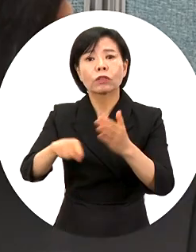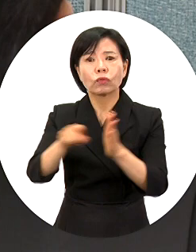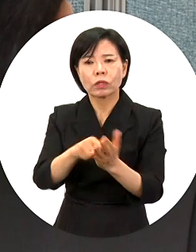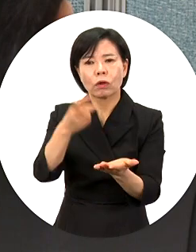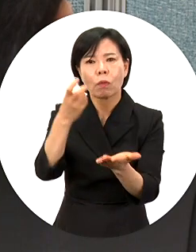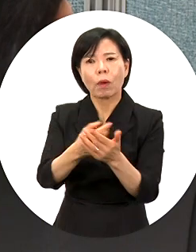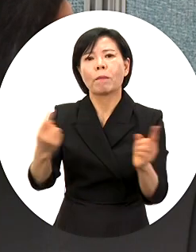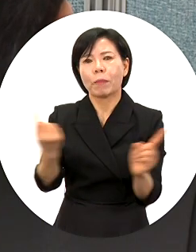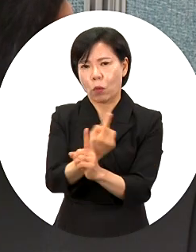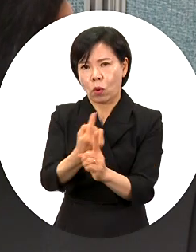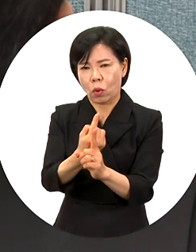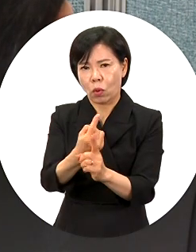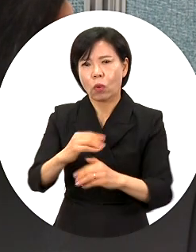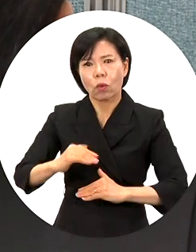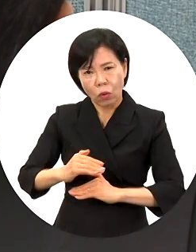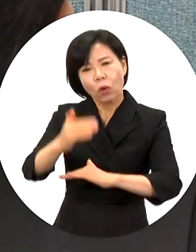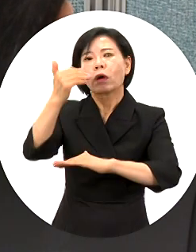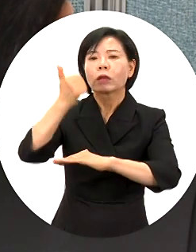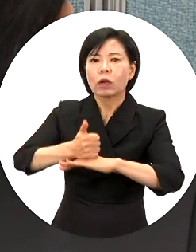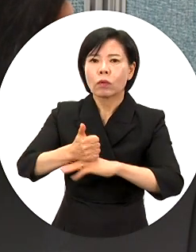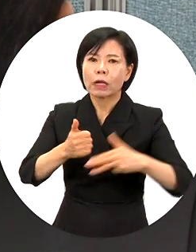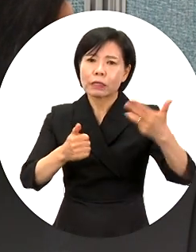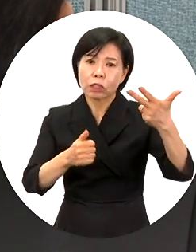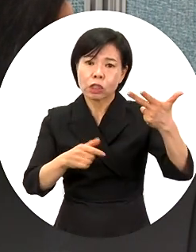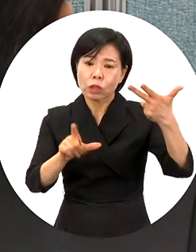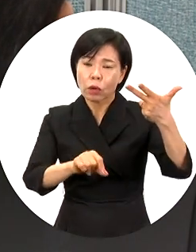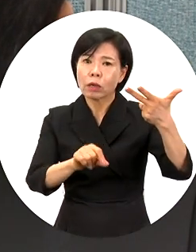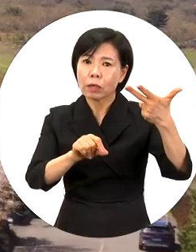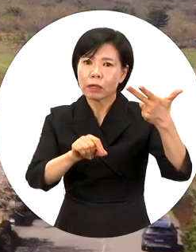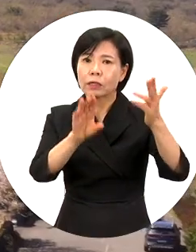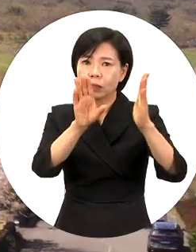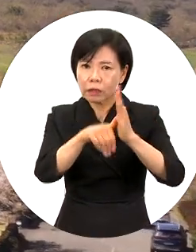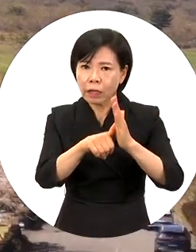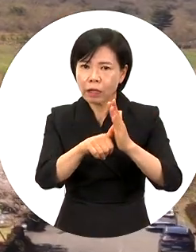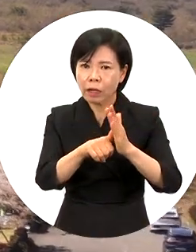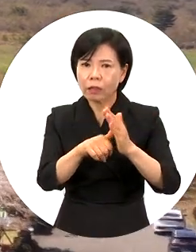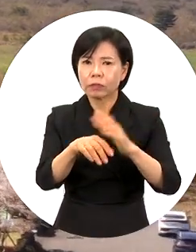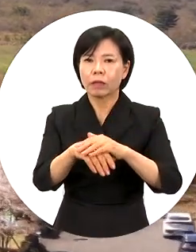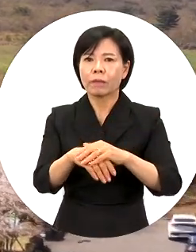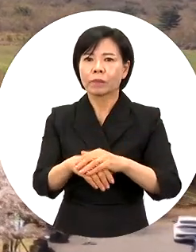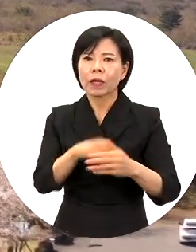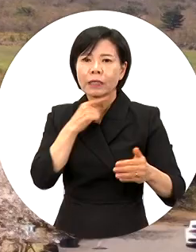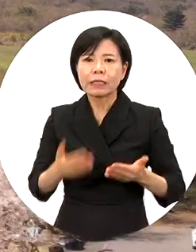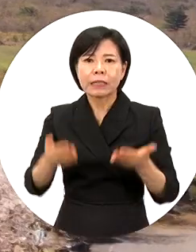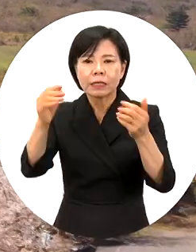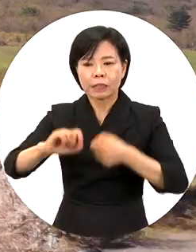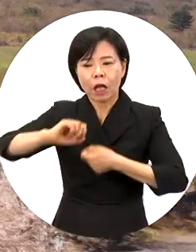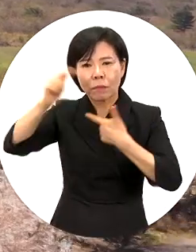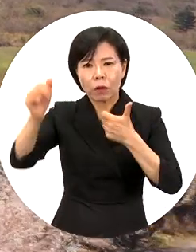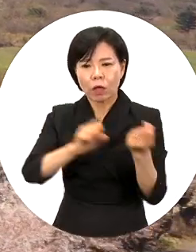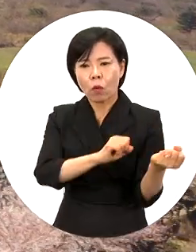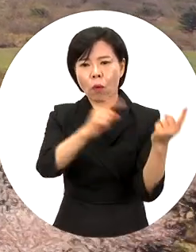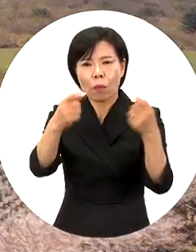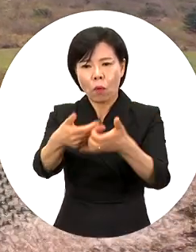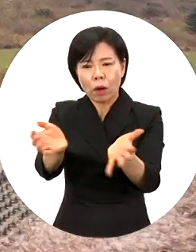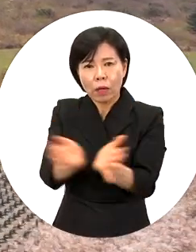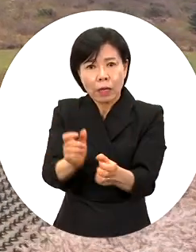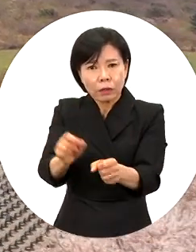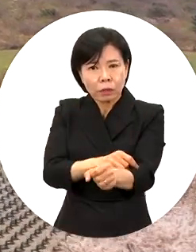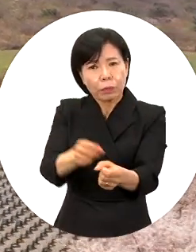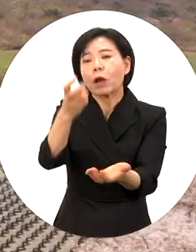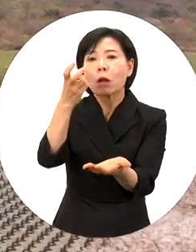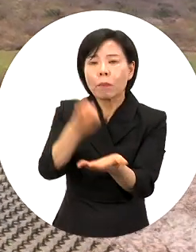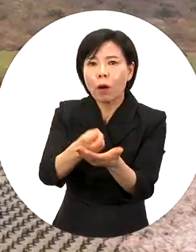제도 개선을 추진한 결과인데요. 지난 7월 제주 4.3 사건 진상규명 및 희생자 명예회복에